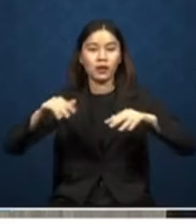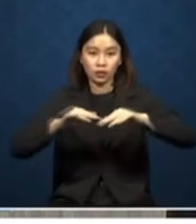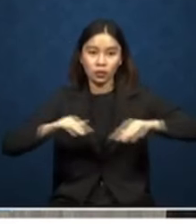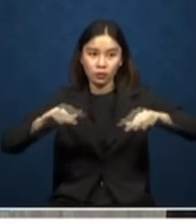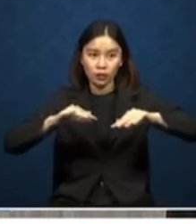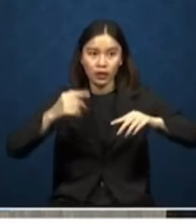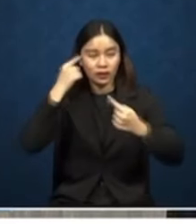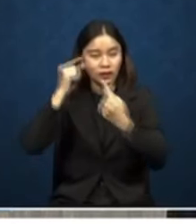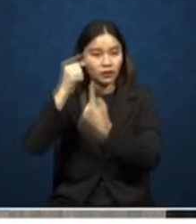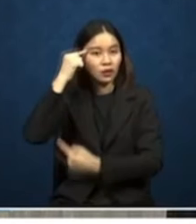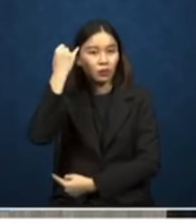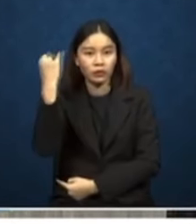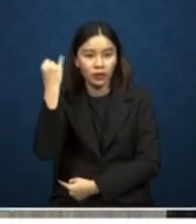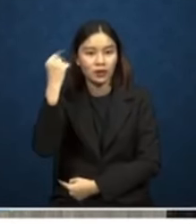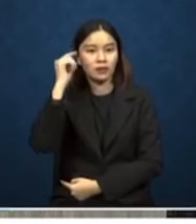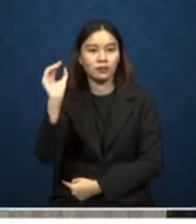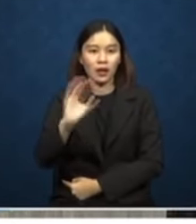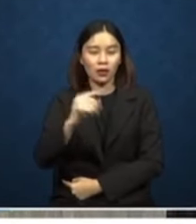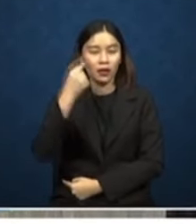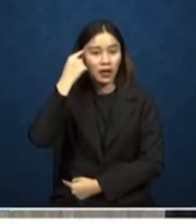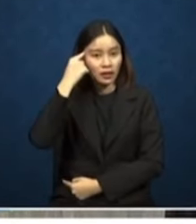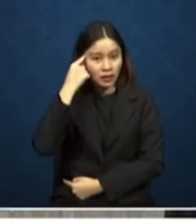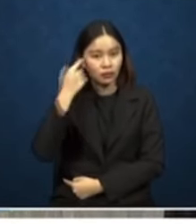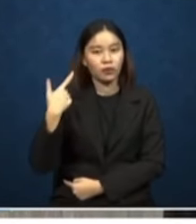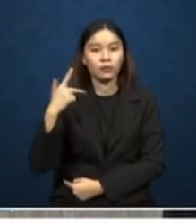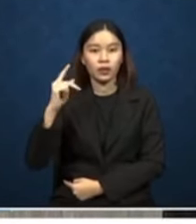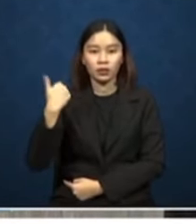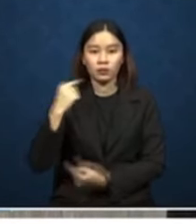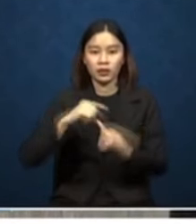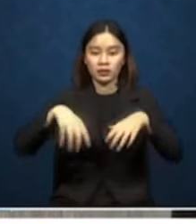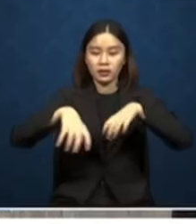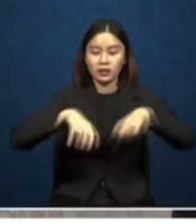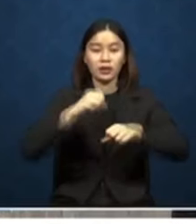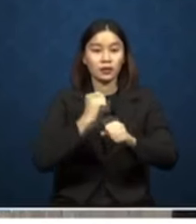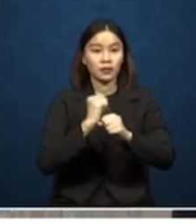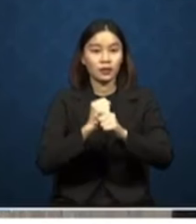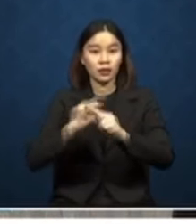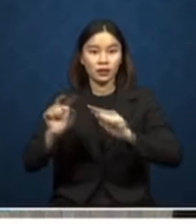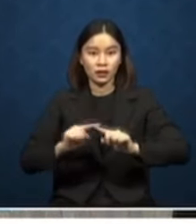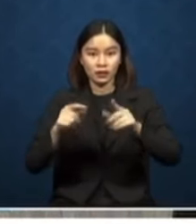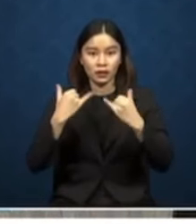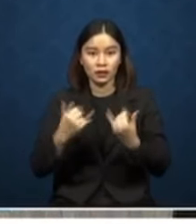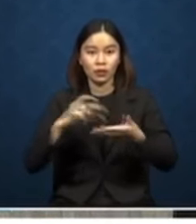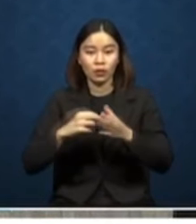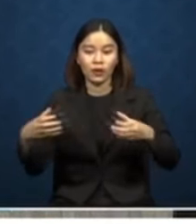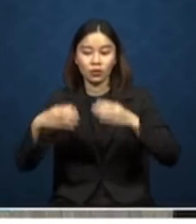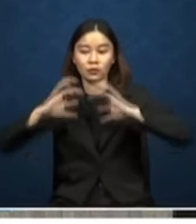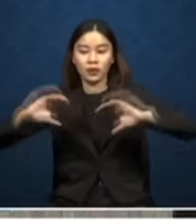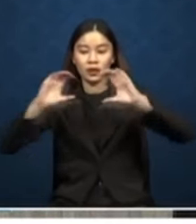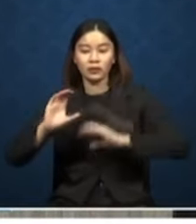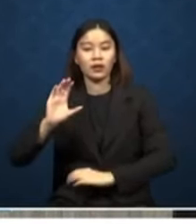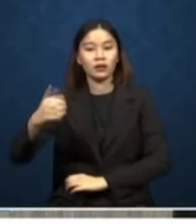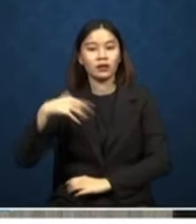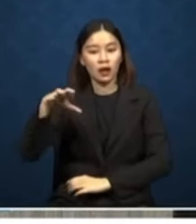อย่ามองในแง่ร้ายให้มองว่ามันเป็นประโยชน์แก่การทำงานแต่นี่กลายเป็นรัฐบาลเอง